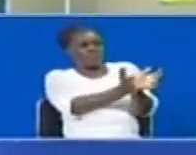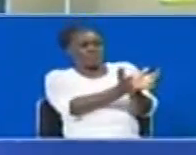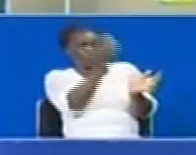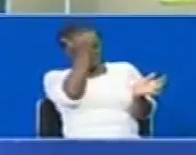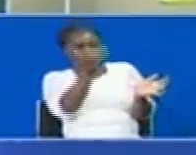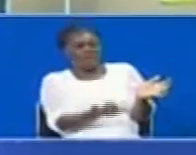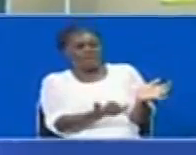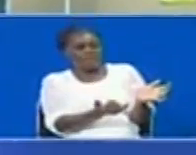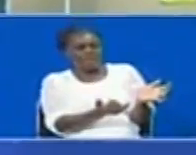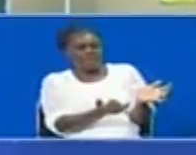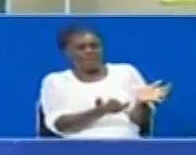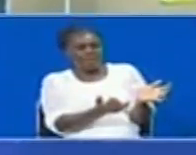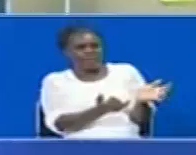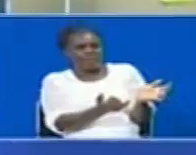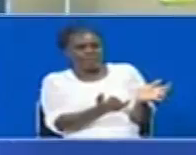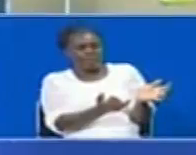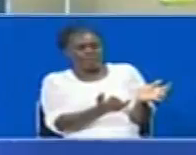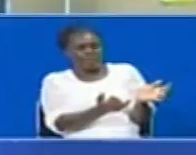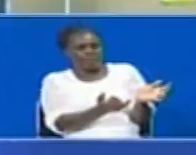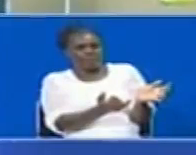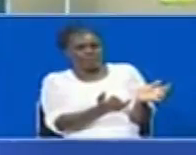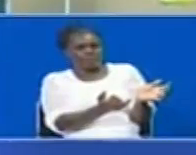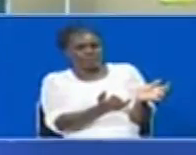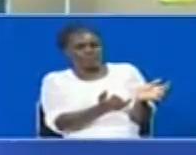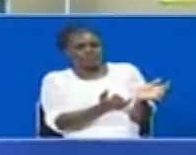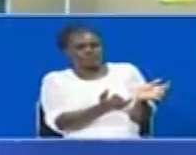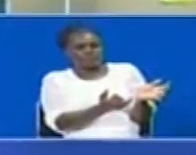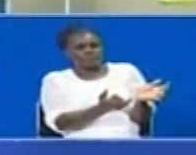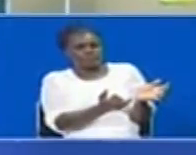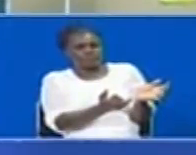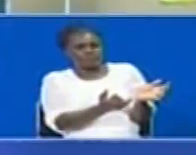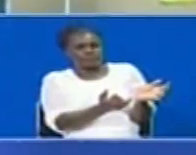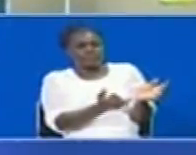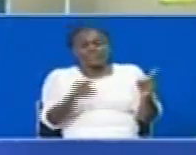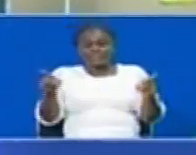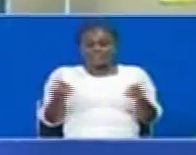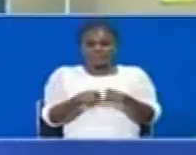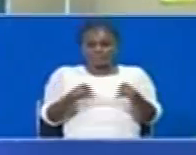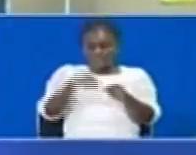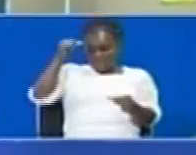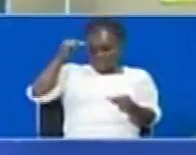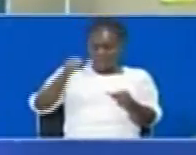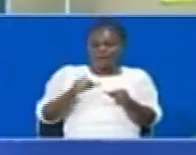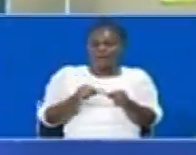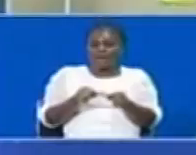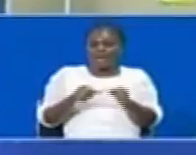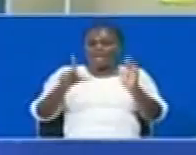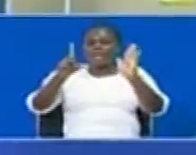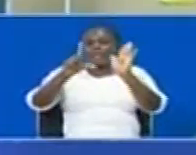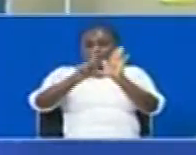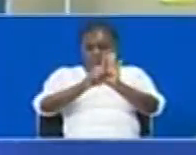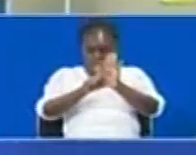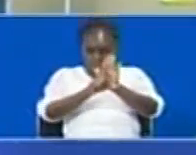kukataa kulegeza kamba, basi wanashikwa na wanawekwa korokoroni mara moja. Na pia tukumbuke kwamba sheria